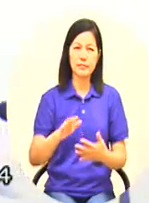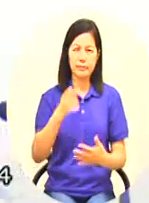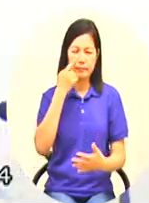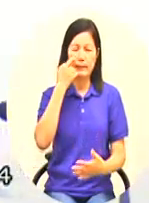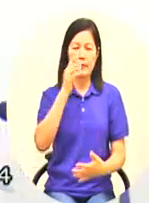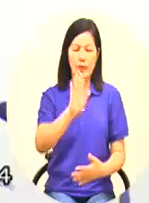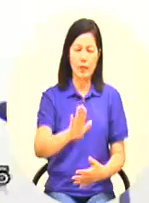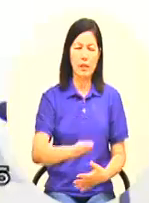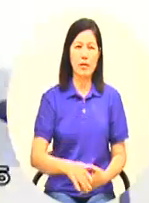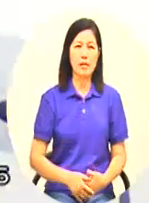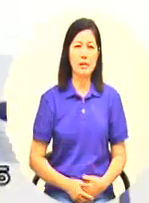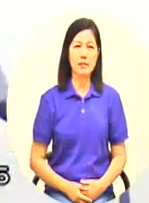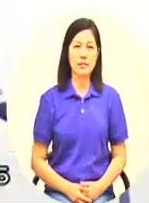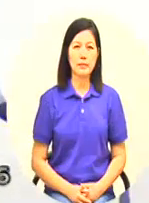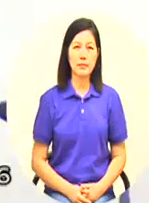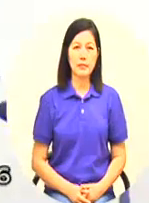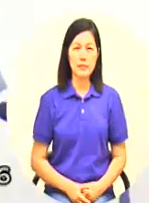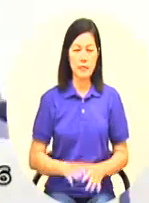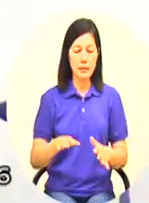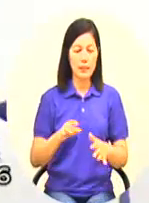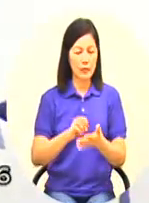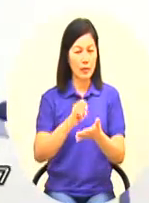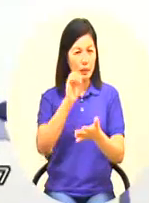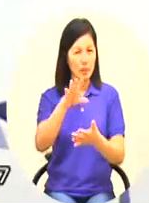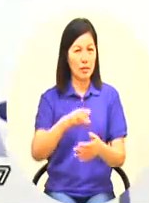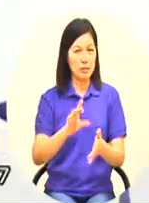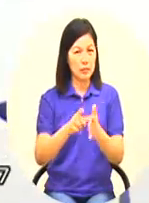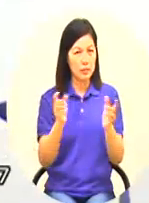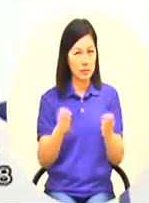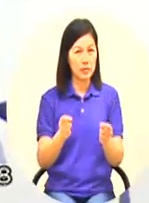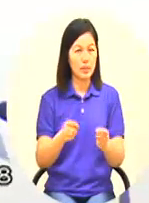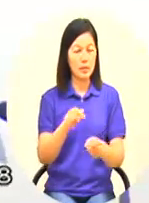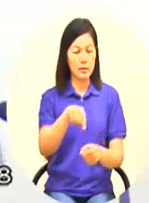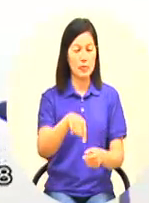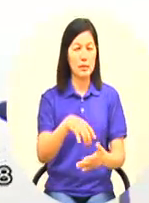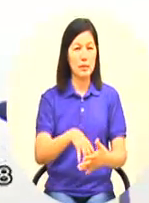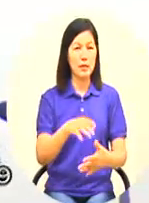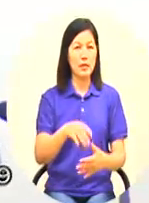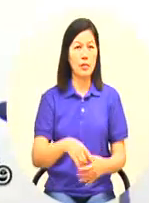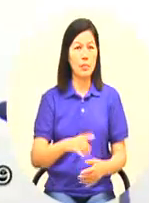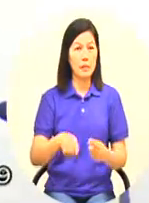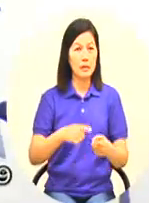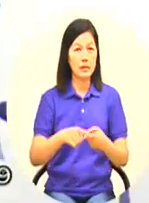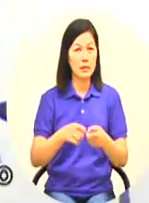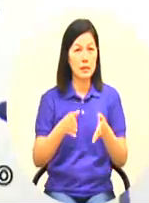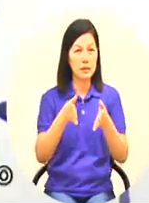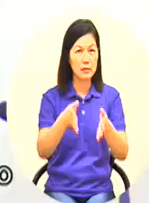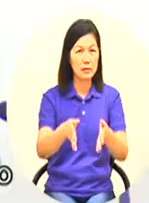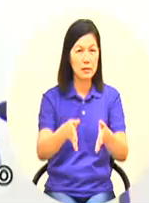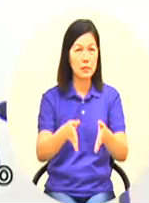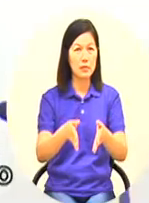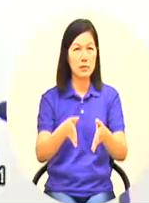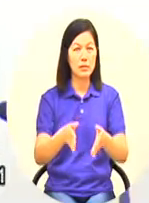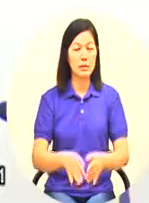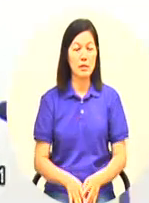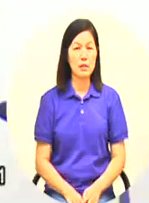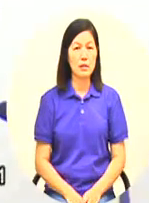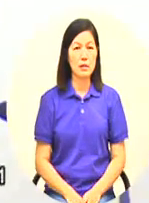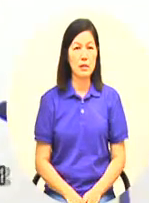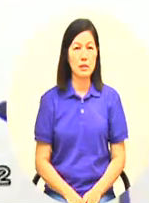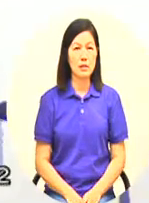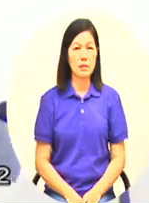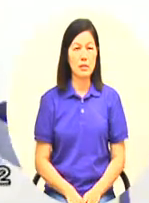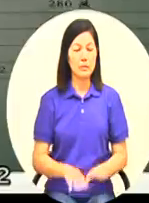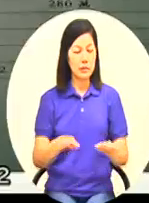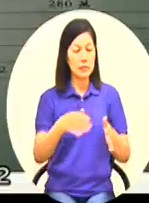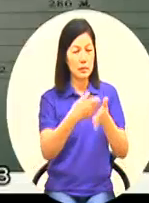反映，那在这样短期之内，应该要借由这我们应该要 我这有一则图